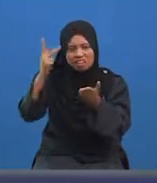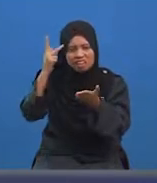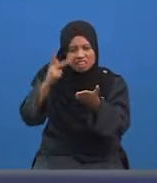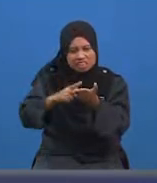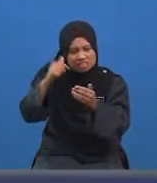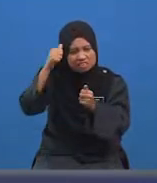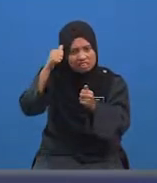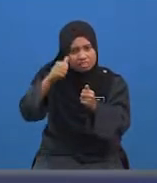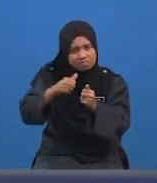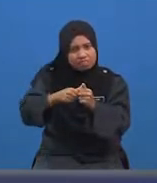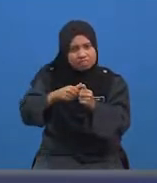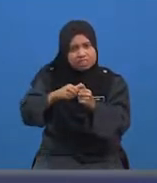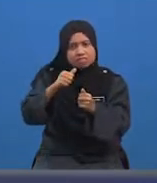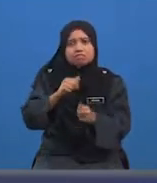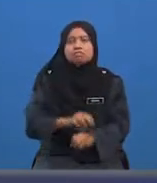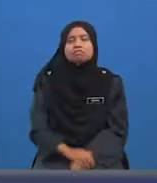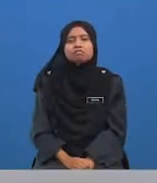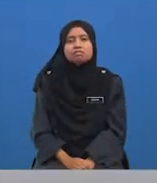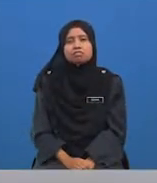hafal, ya, isi-isinya.